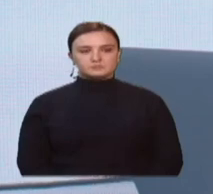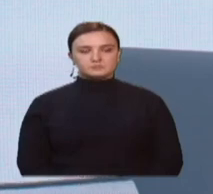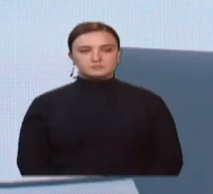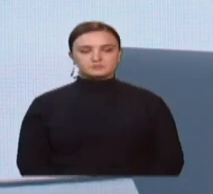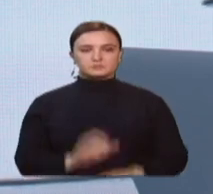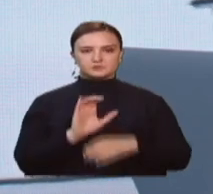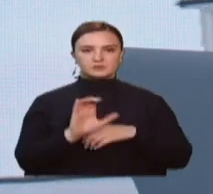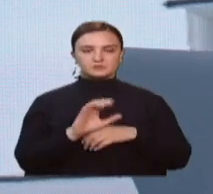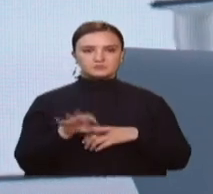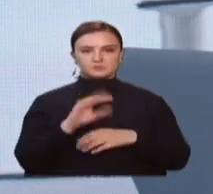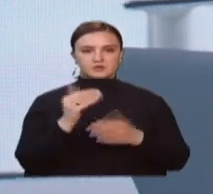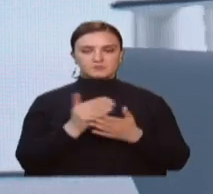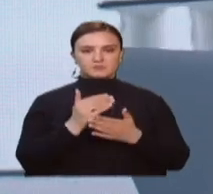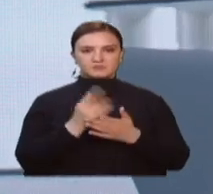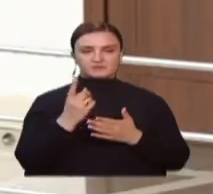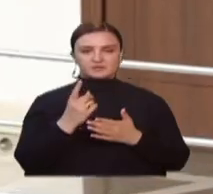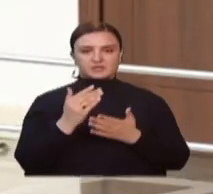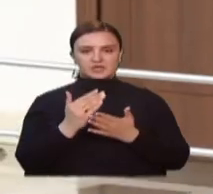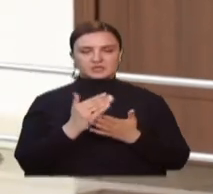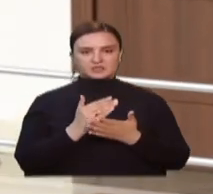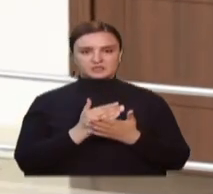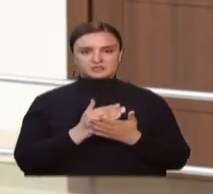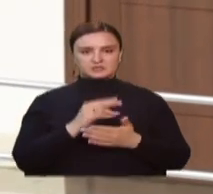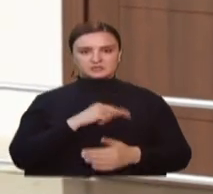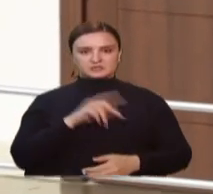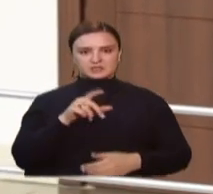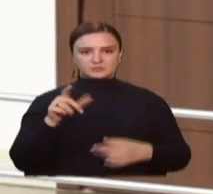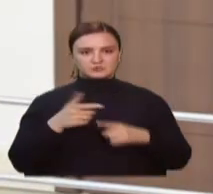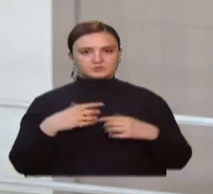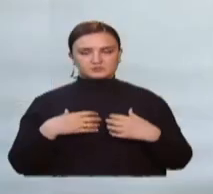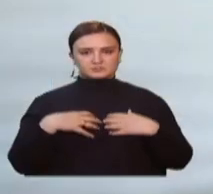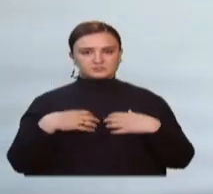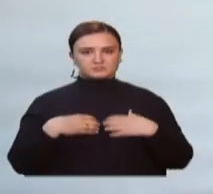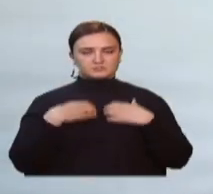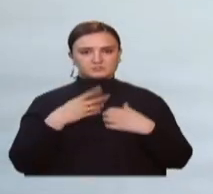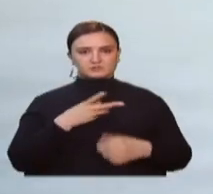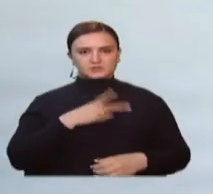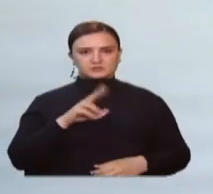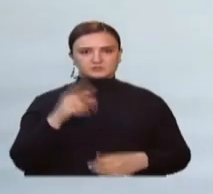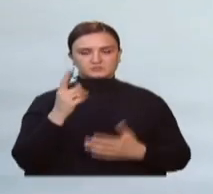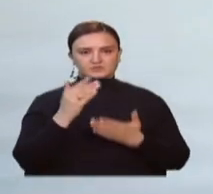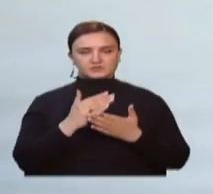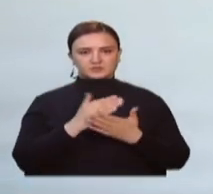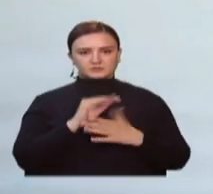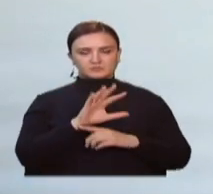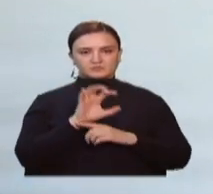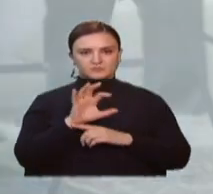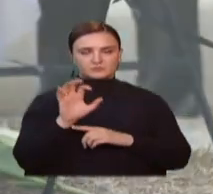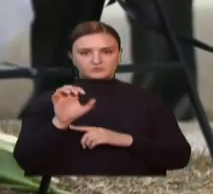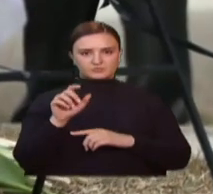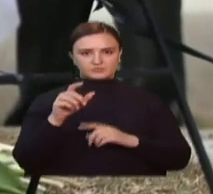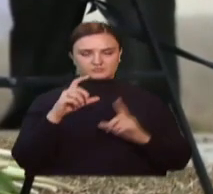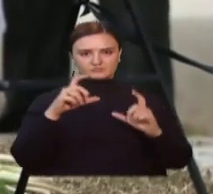ამბავი, რომელმაც მთელი პირველი არხი და არამარტო პირველი არხის თანამშრომლები შეძრა. გარდაიცვალა საზოგადოებრივი მაუწყებლის ფოტორეპორტიორი